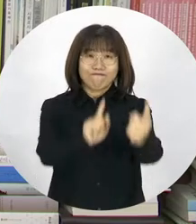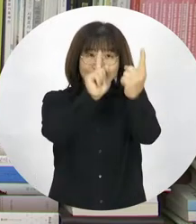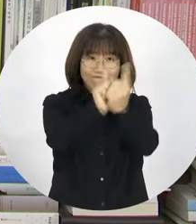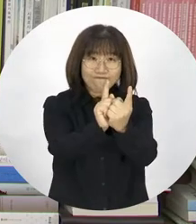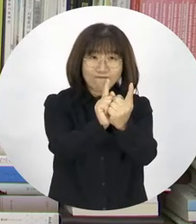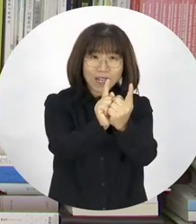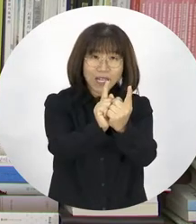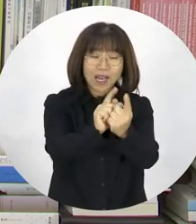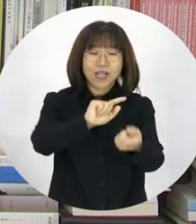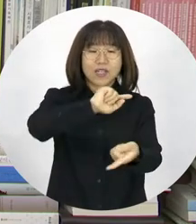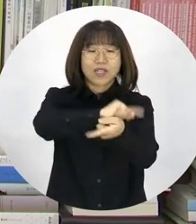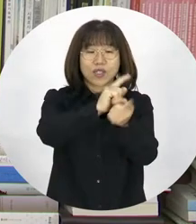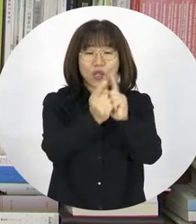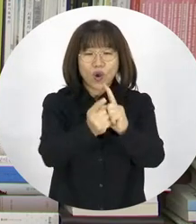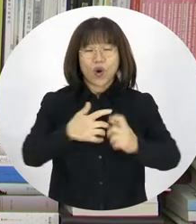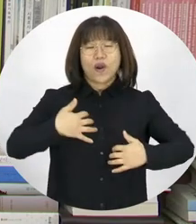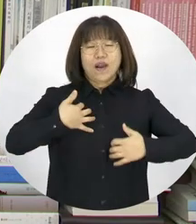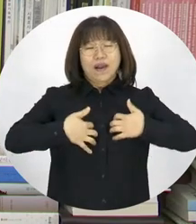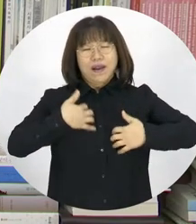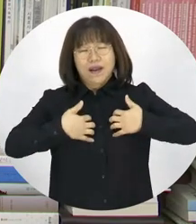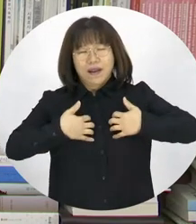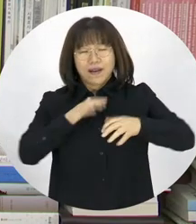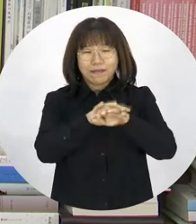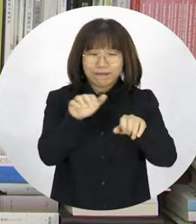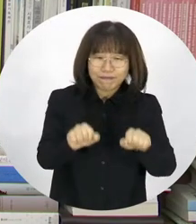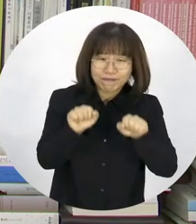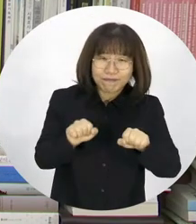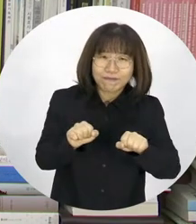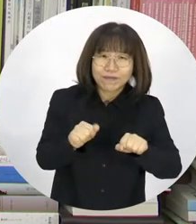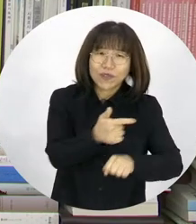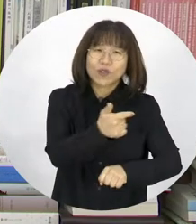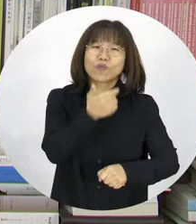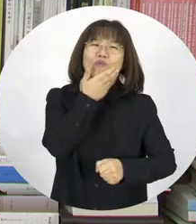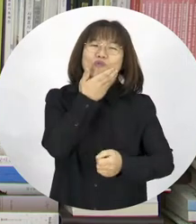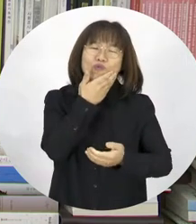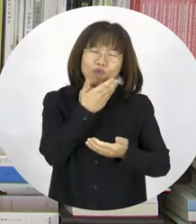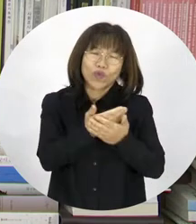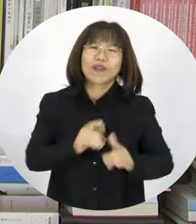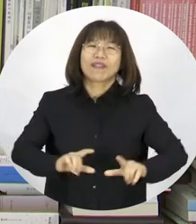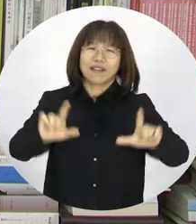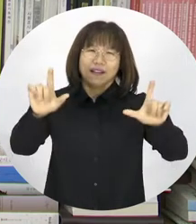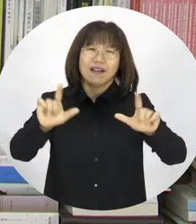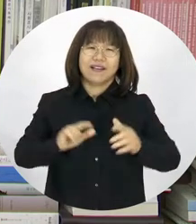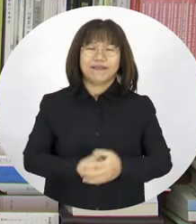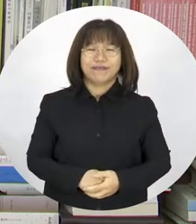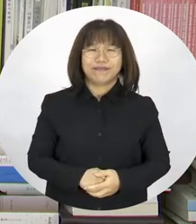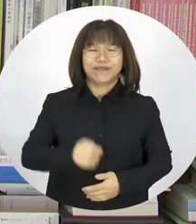얼마나 소중한 일상이었는지 새삼 느껴지는데요.